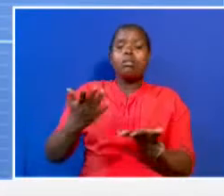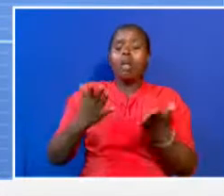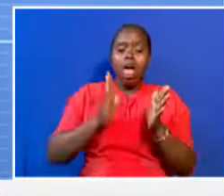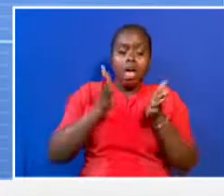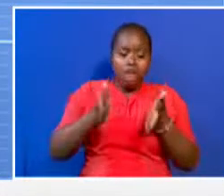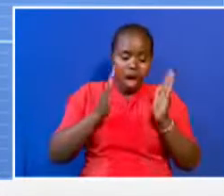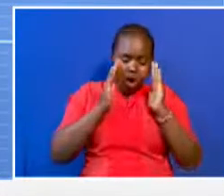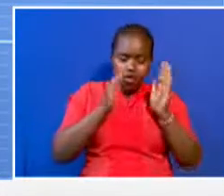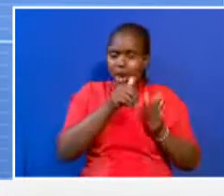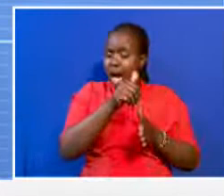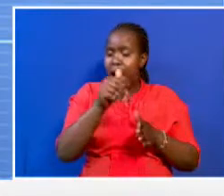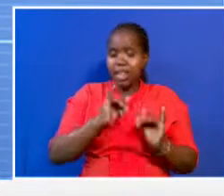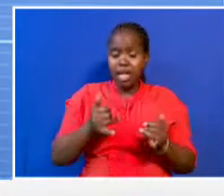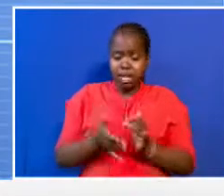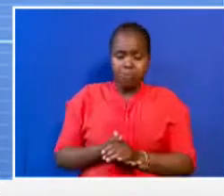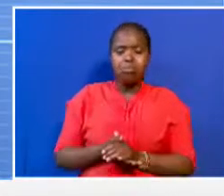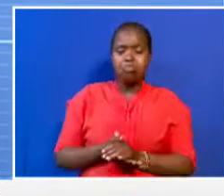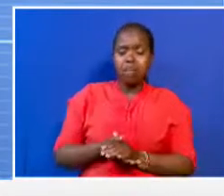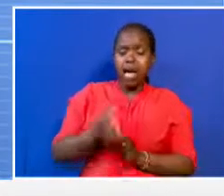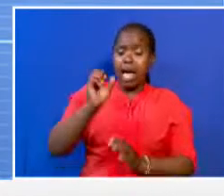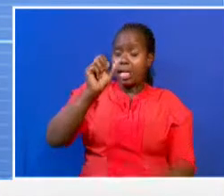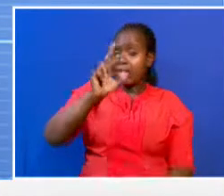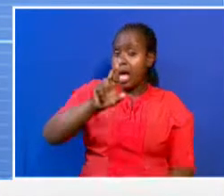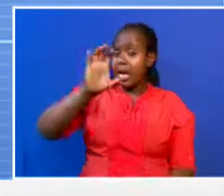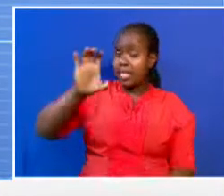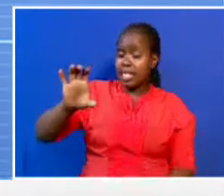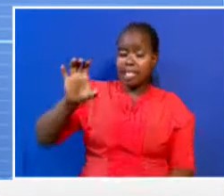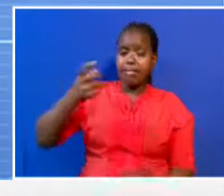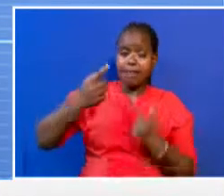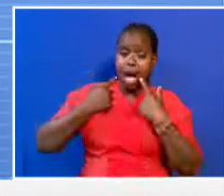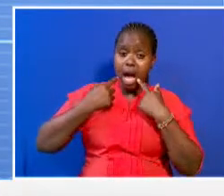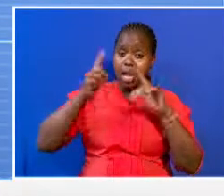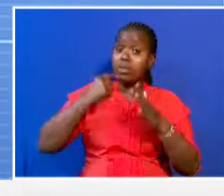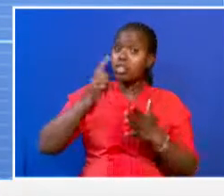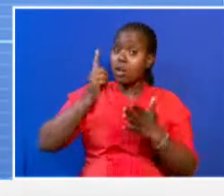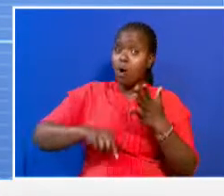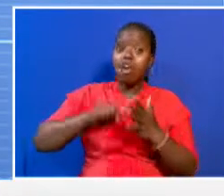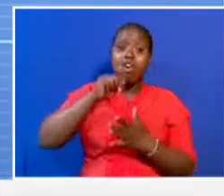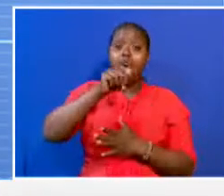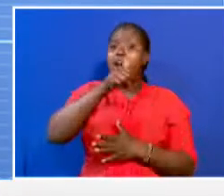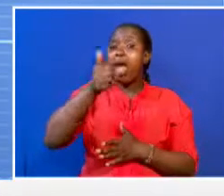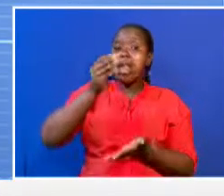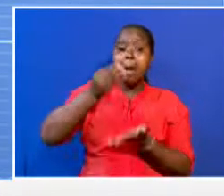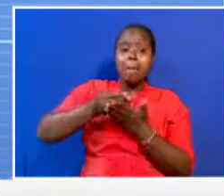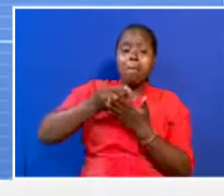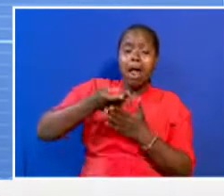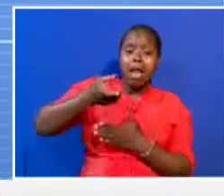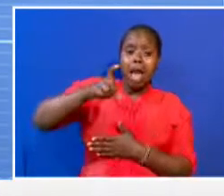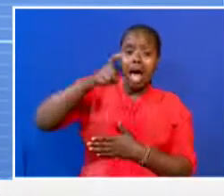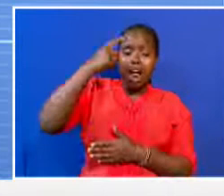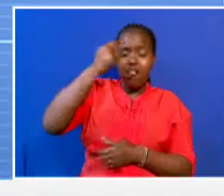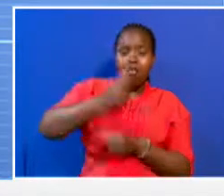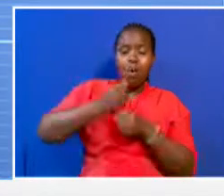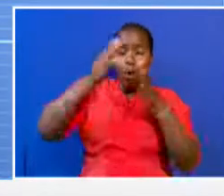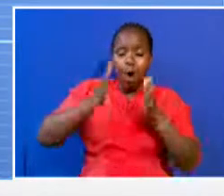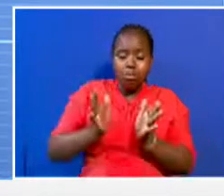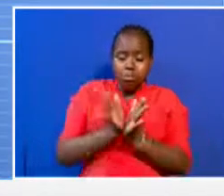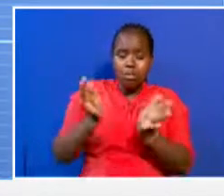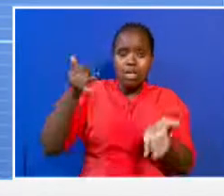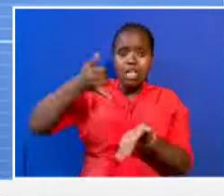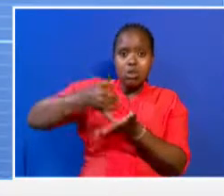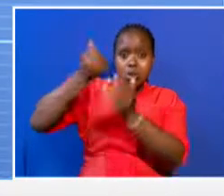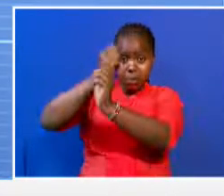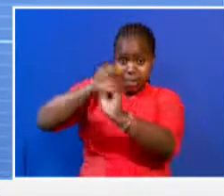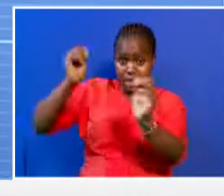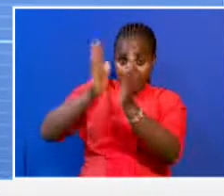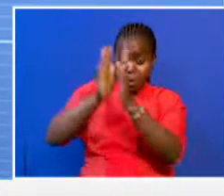kuangazia nyingineo, ni kwamba tume ya mishahara SRC imetangaza kuwa haitafanya nyongeza yote ya mishahara kwa wafanyikazi wa umma ikiwemo rais na